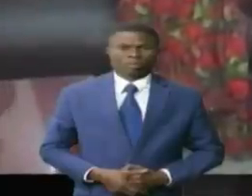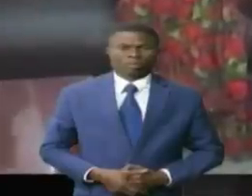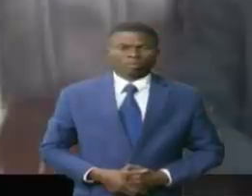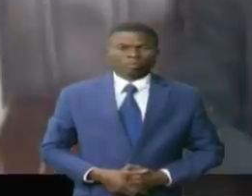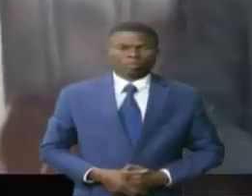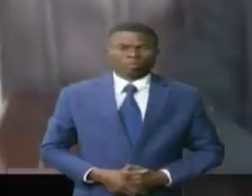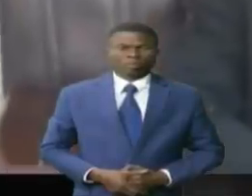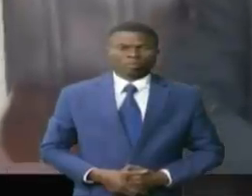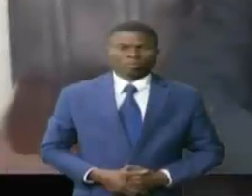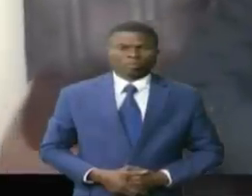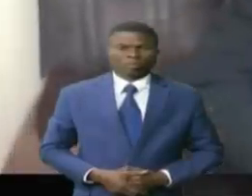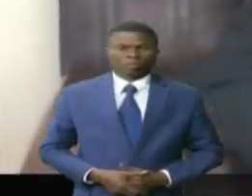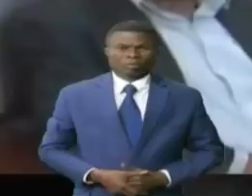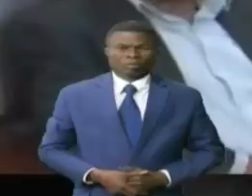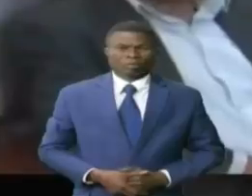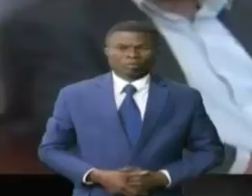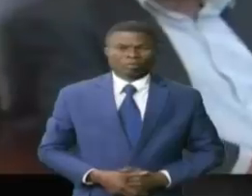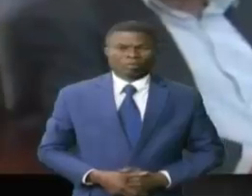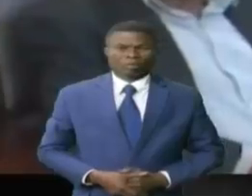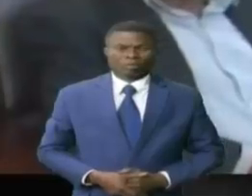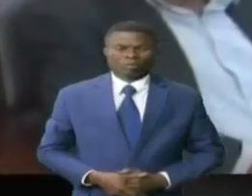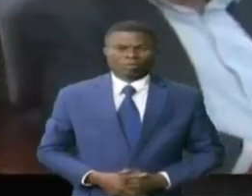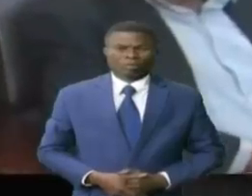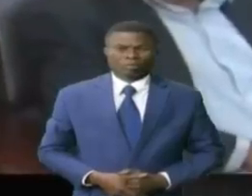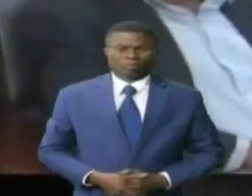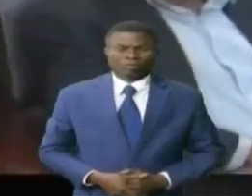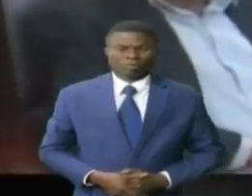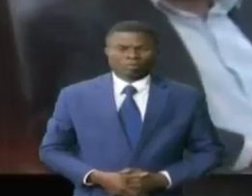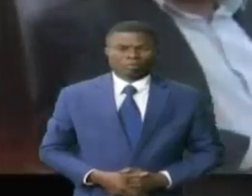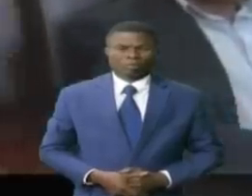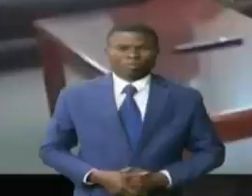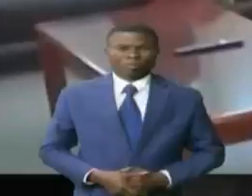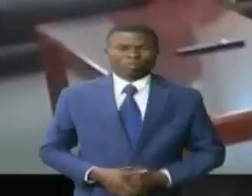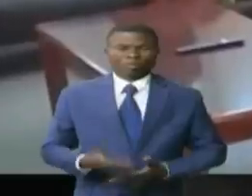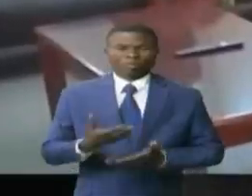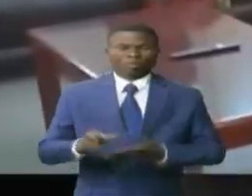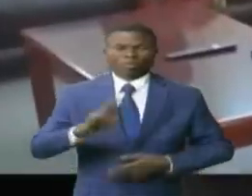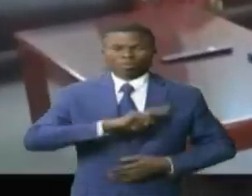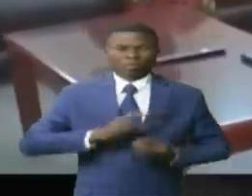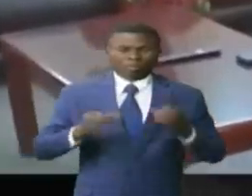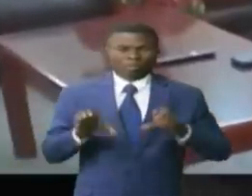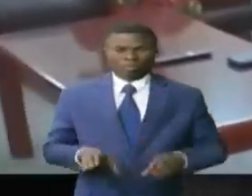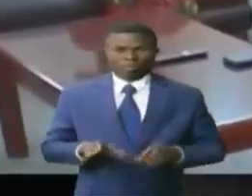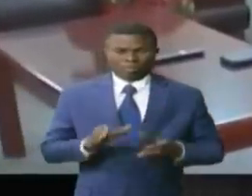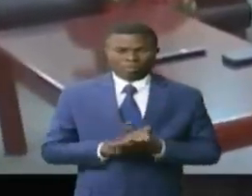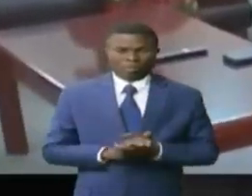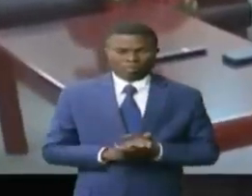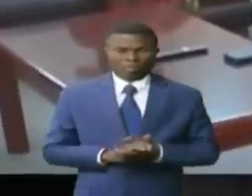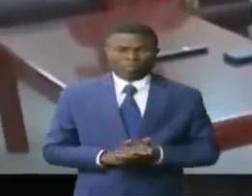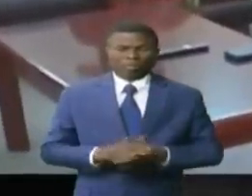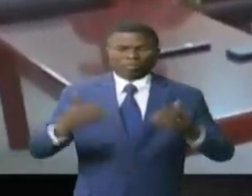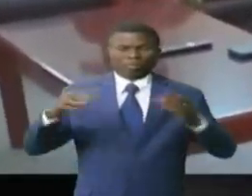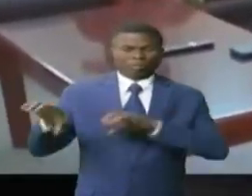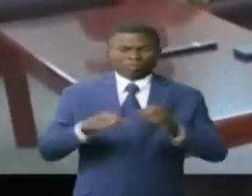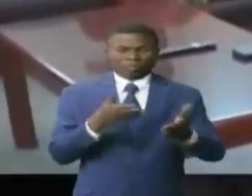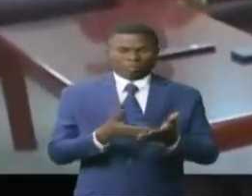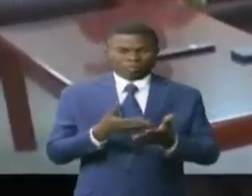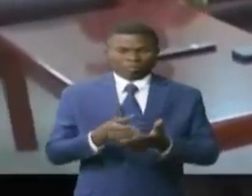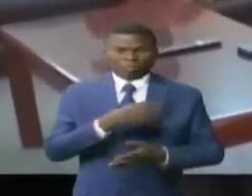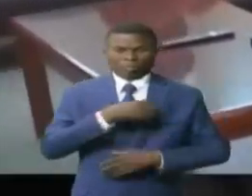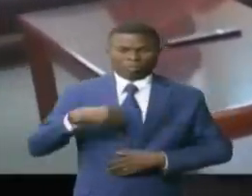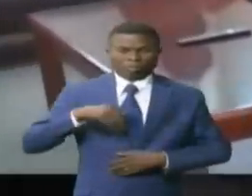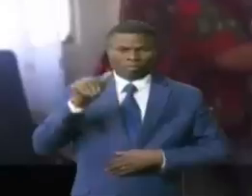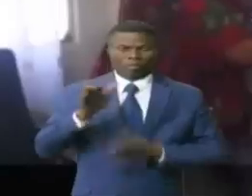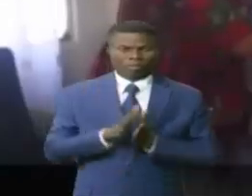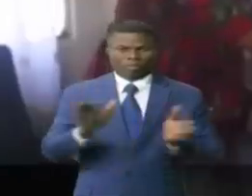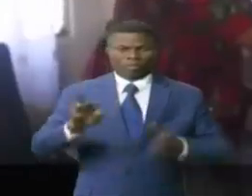d'accès à la redevance audiovisuelle dans cette partie de la République démocratique du Congo. Au terme de l'activité, Madame le DG